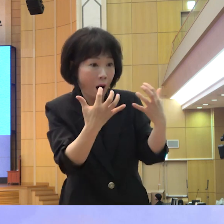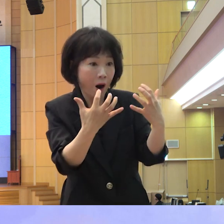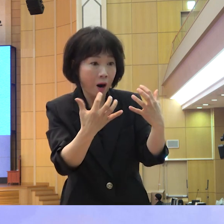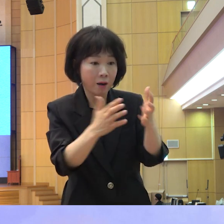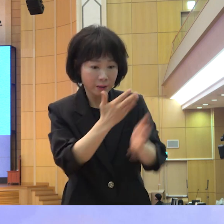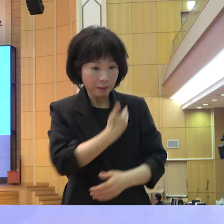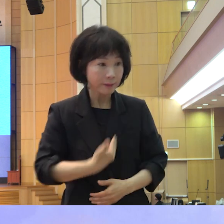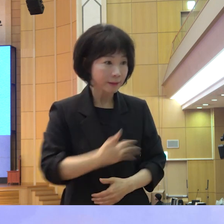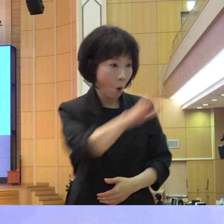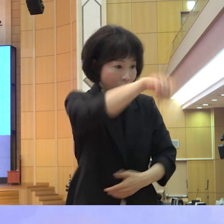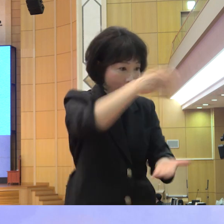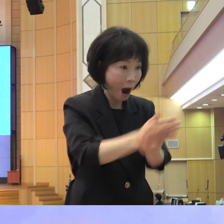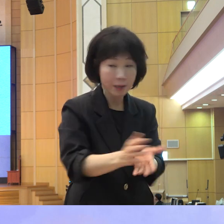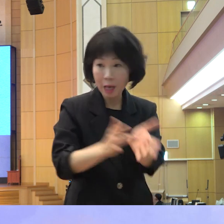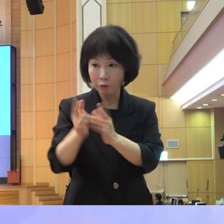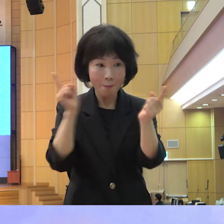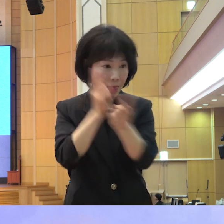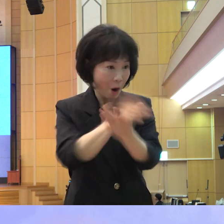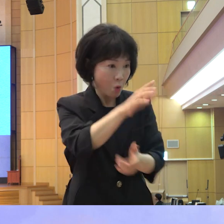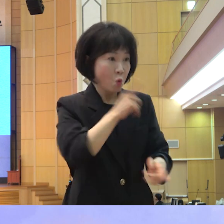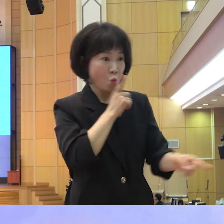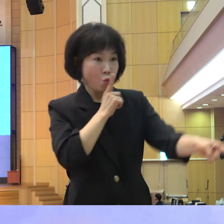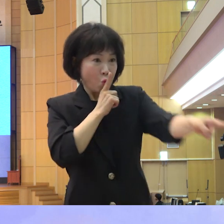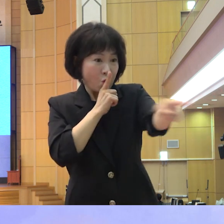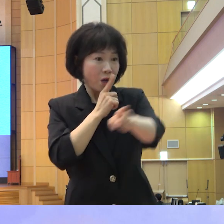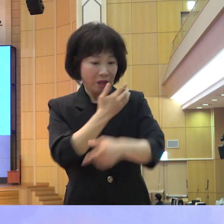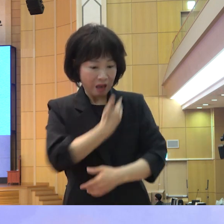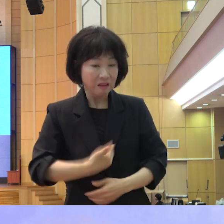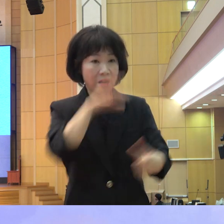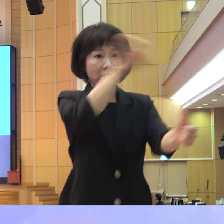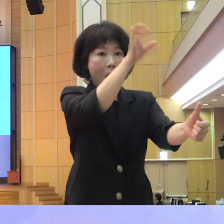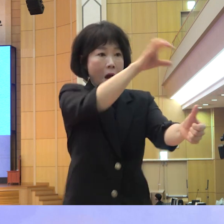이렇게 귀하시고 대단하신 분은 어디서